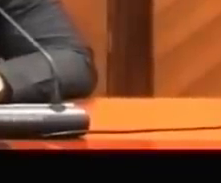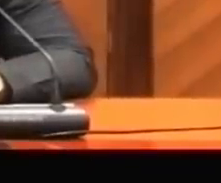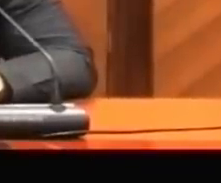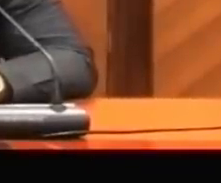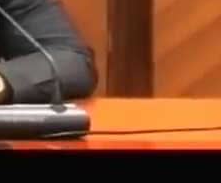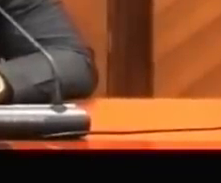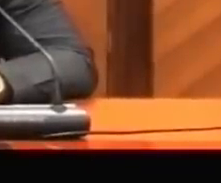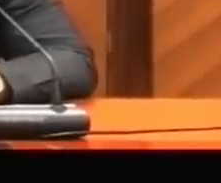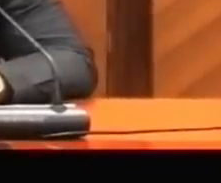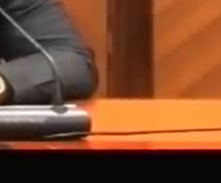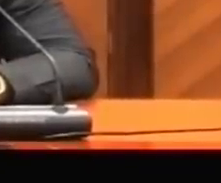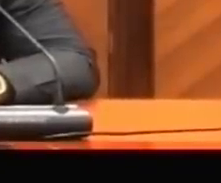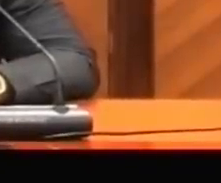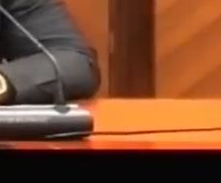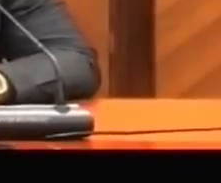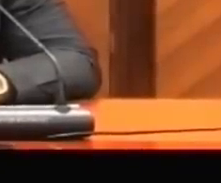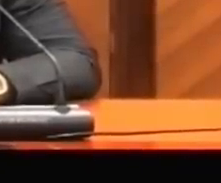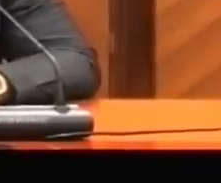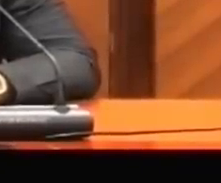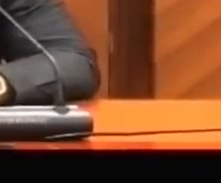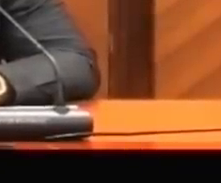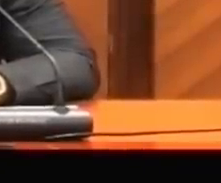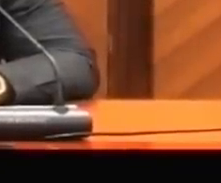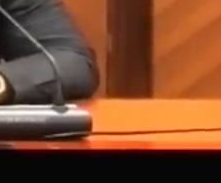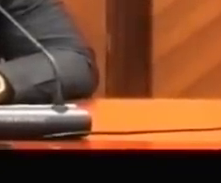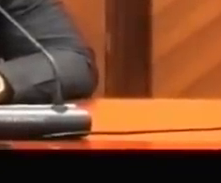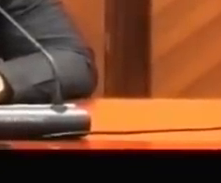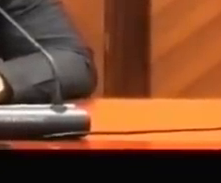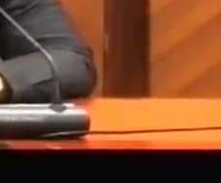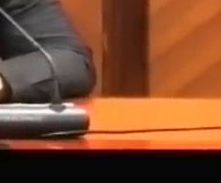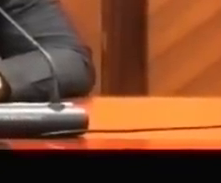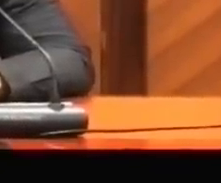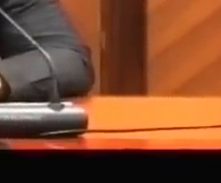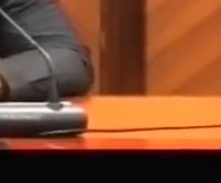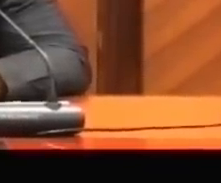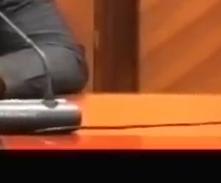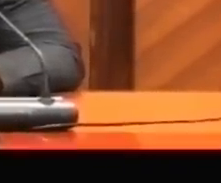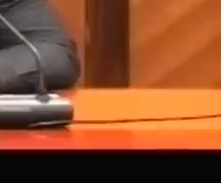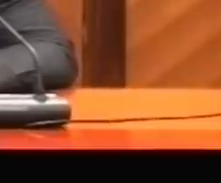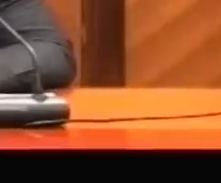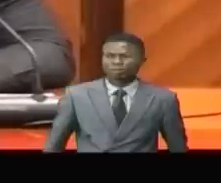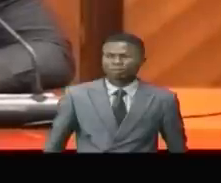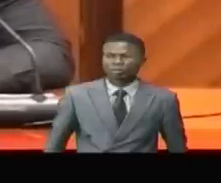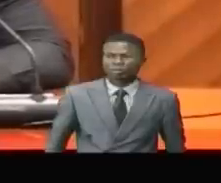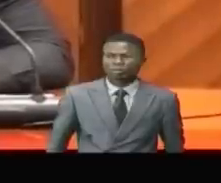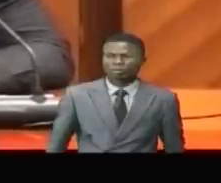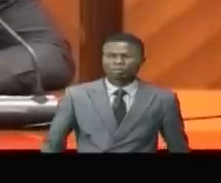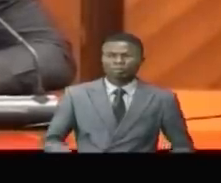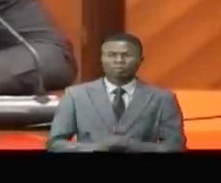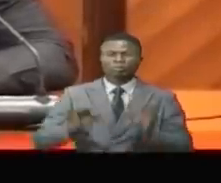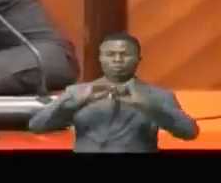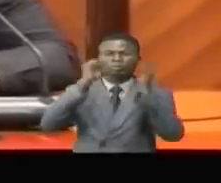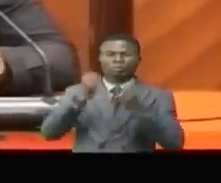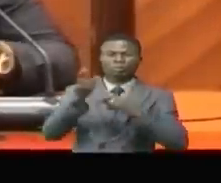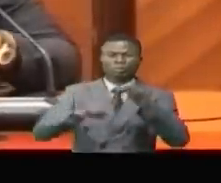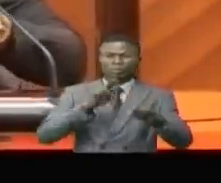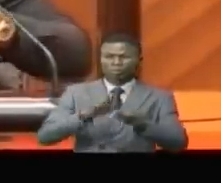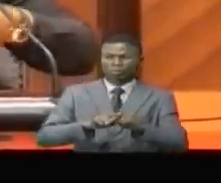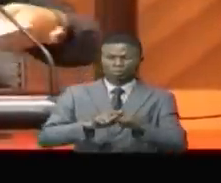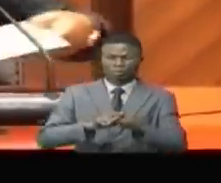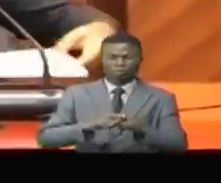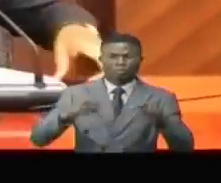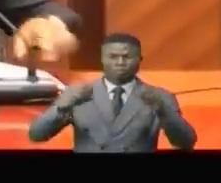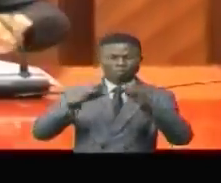rappelé l'instruction faite à ses services pour diligenter une mission d'enquête auprès de la Société nationale d'électricité